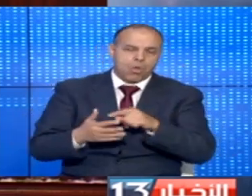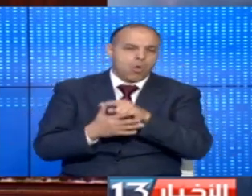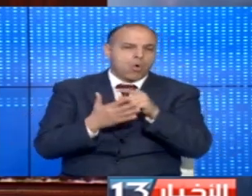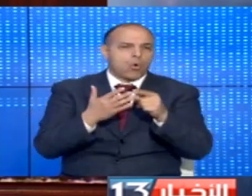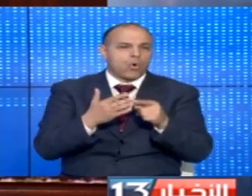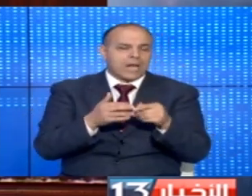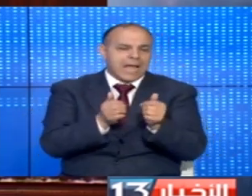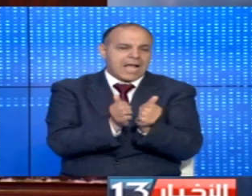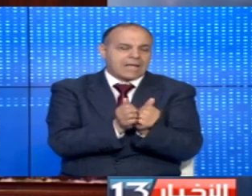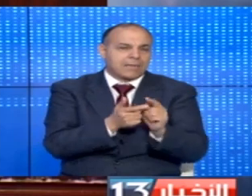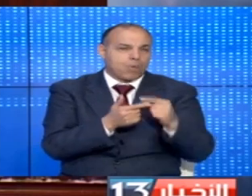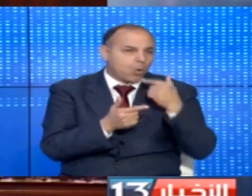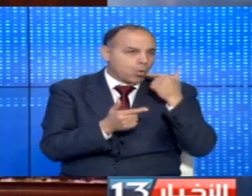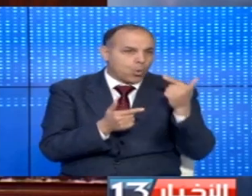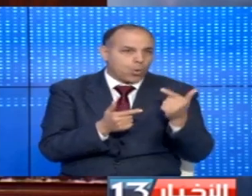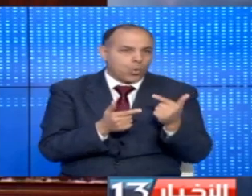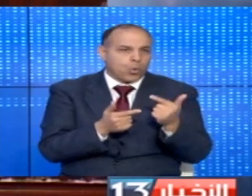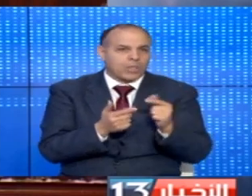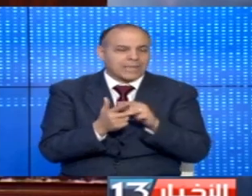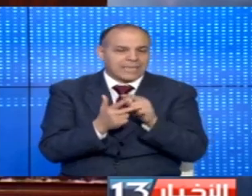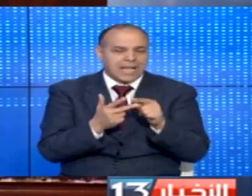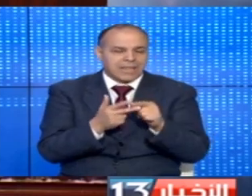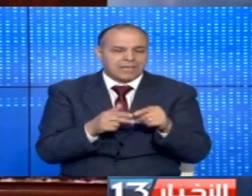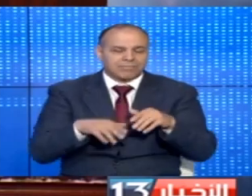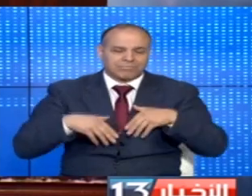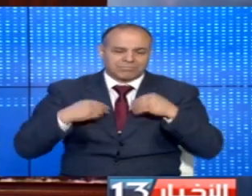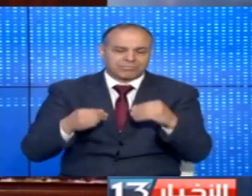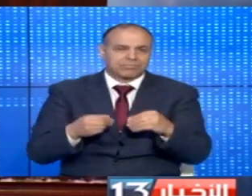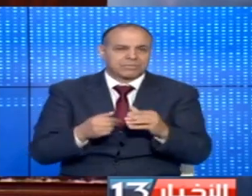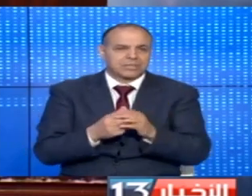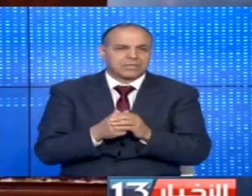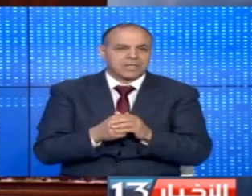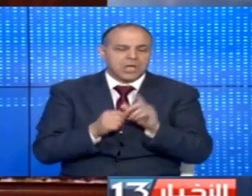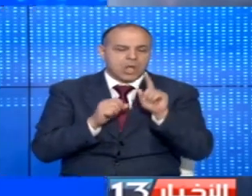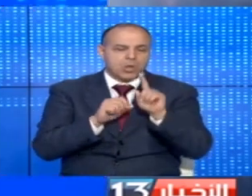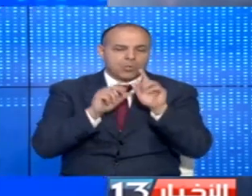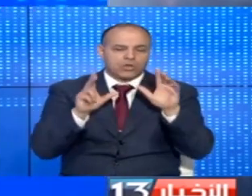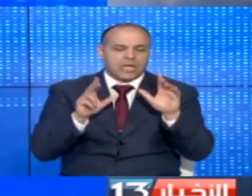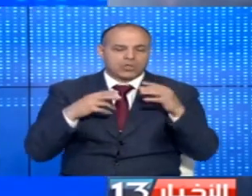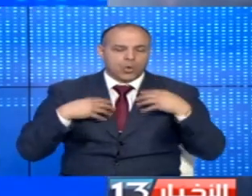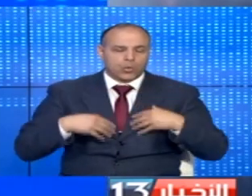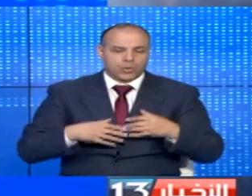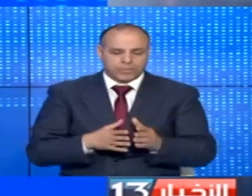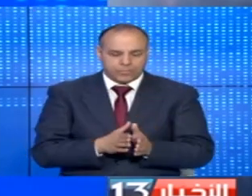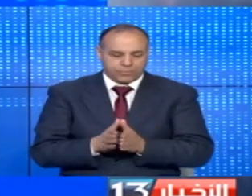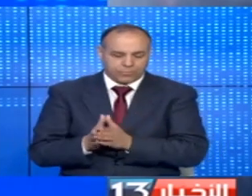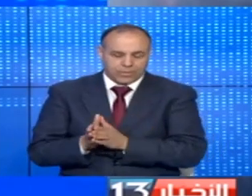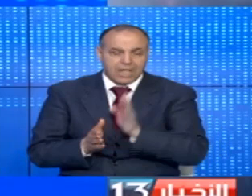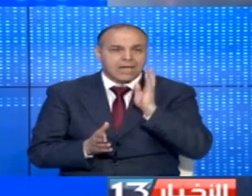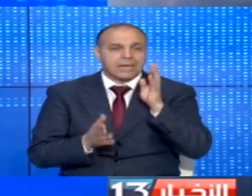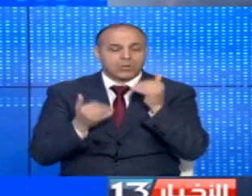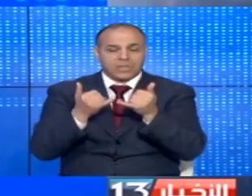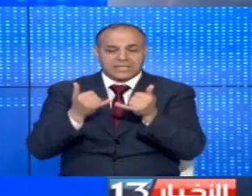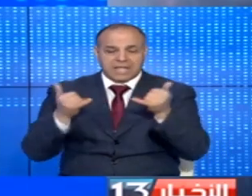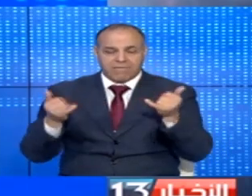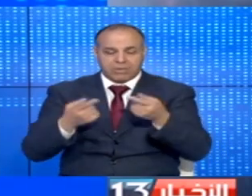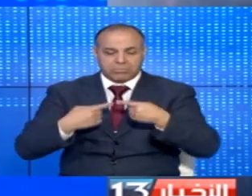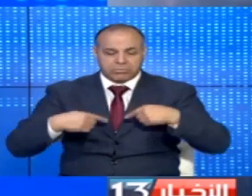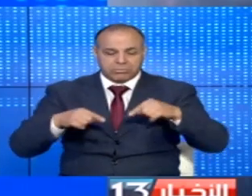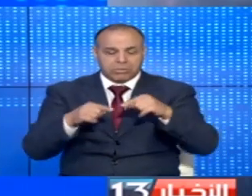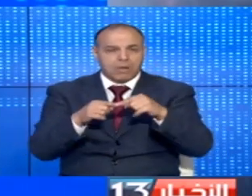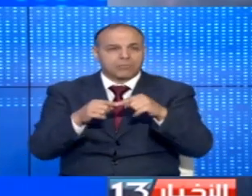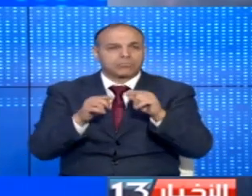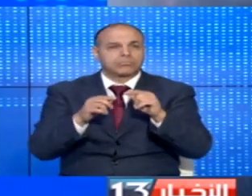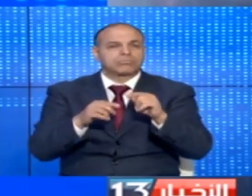عدد من كتله الائتلاف ثمنطاش عضوا ان دوت نا الصحفيه عقدها مجلس